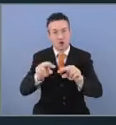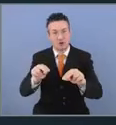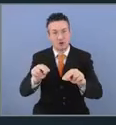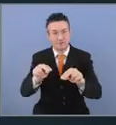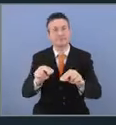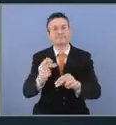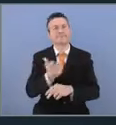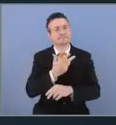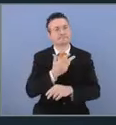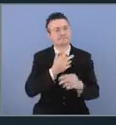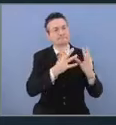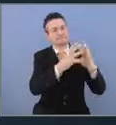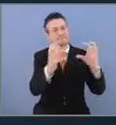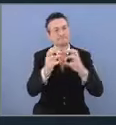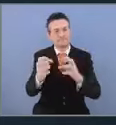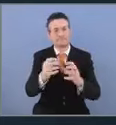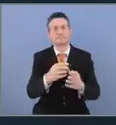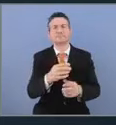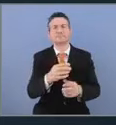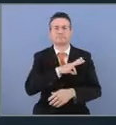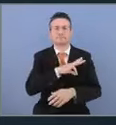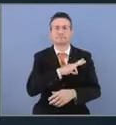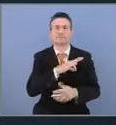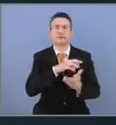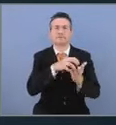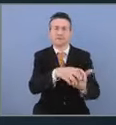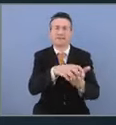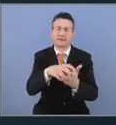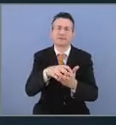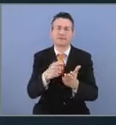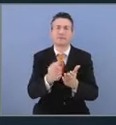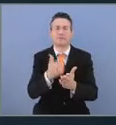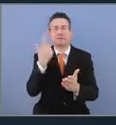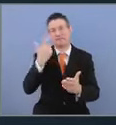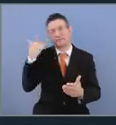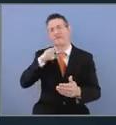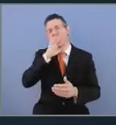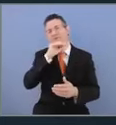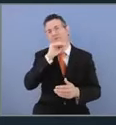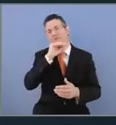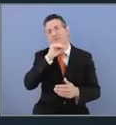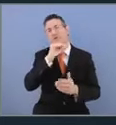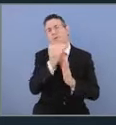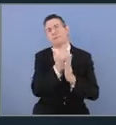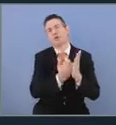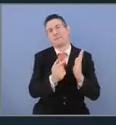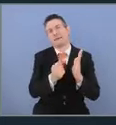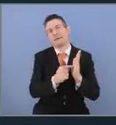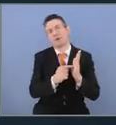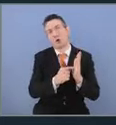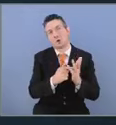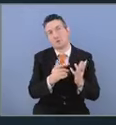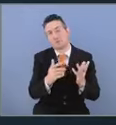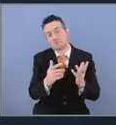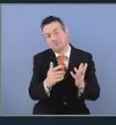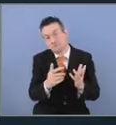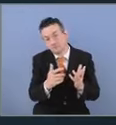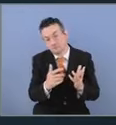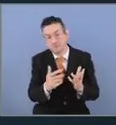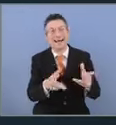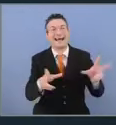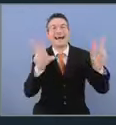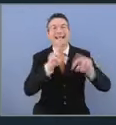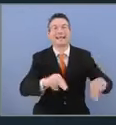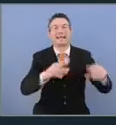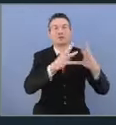importanti sul vecchio ciclo di programmazione. Parliamo sulla reindustrializzazione, quindi in primo luogo